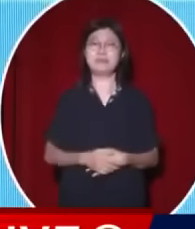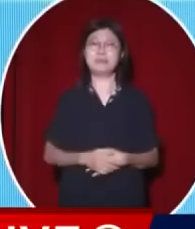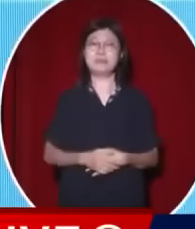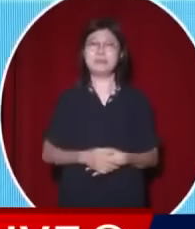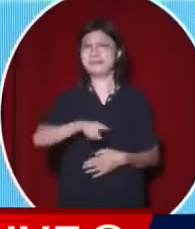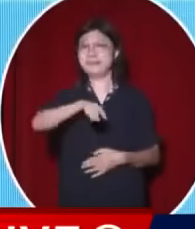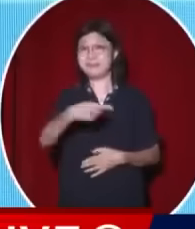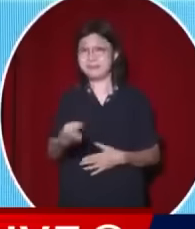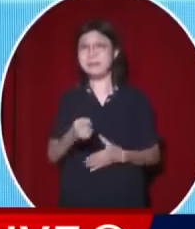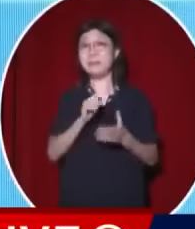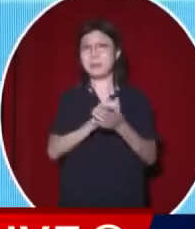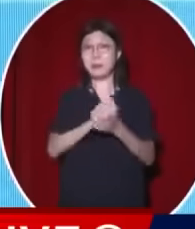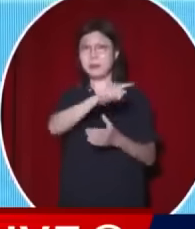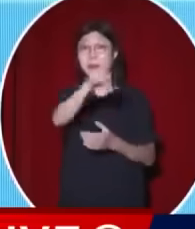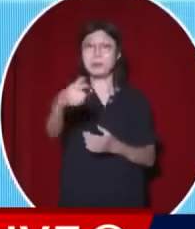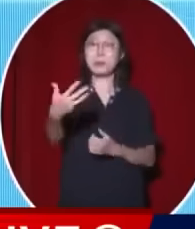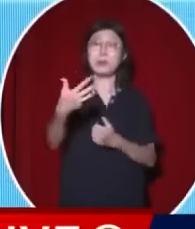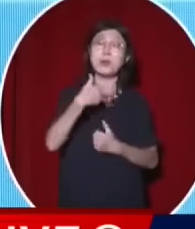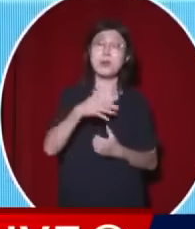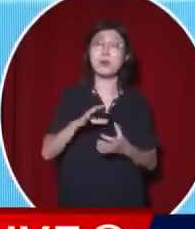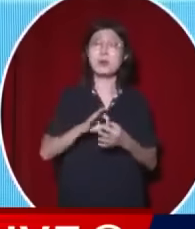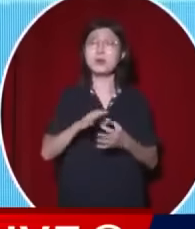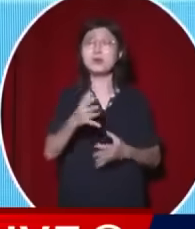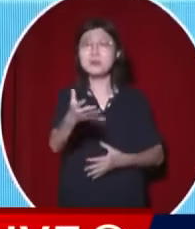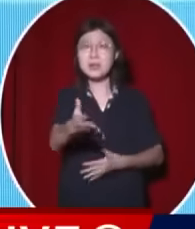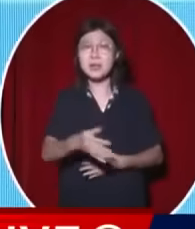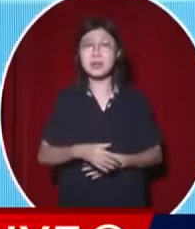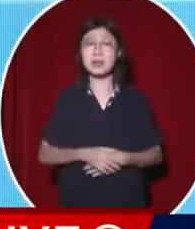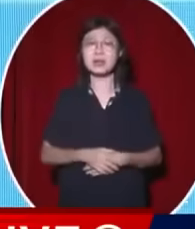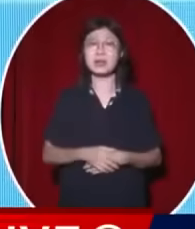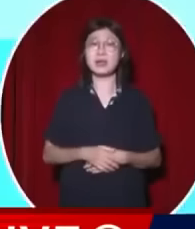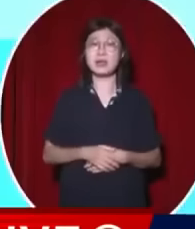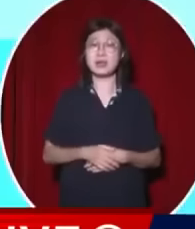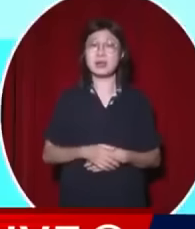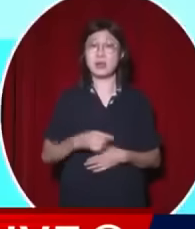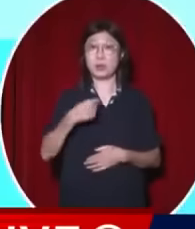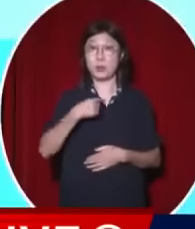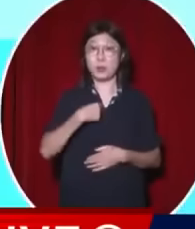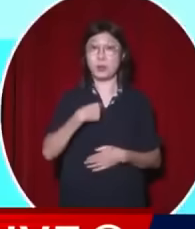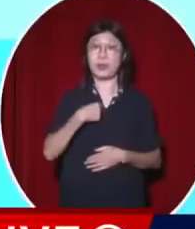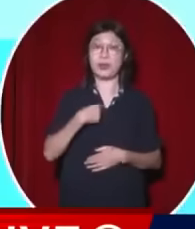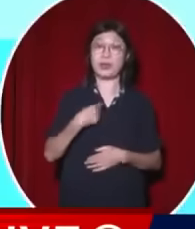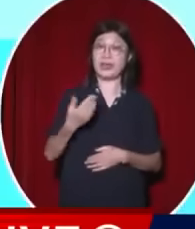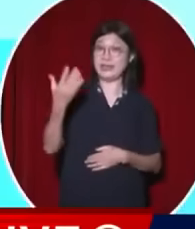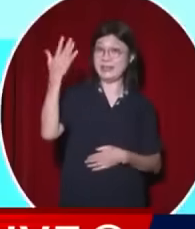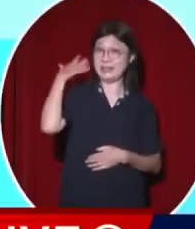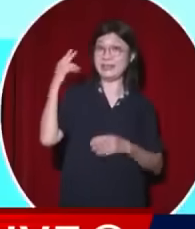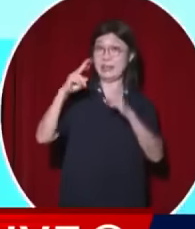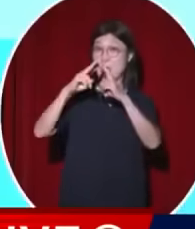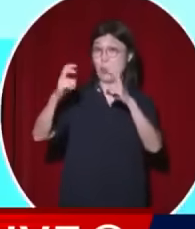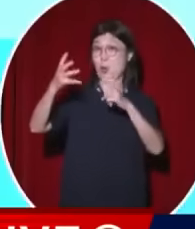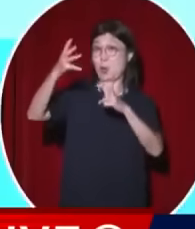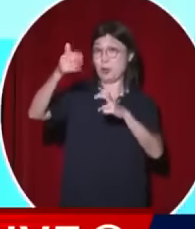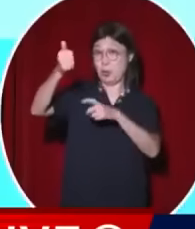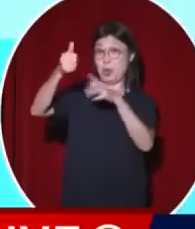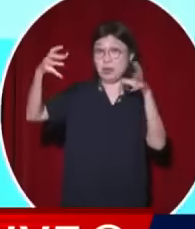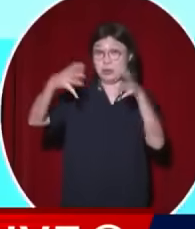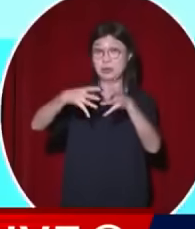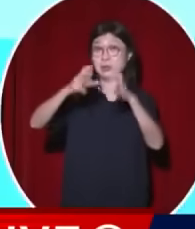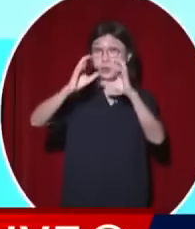接下来朋友一定会问我说，为什么？我有一群当初跟郭董一起创业的老朋